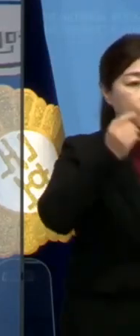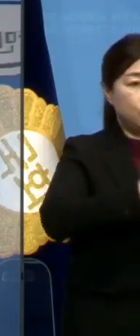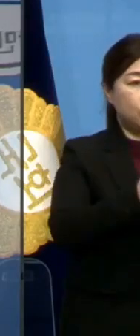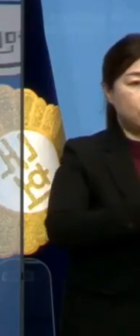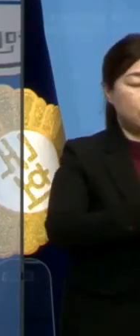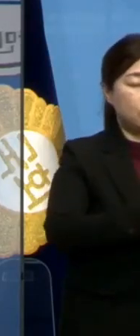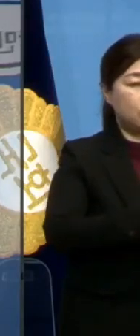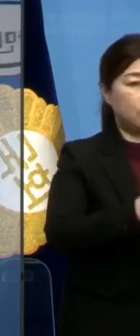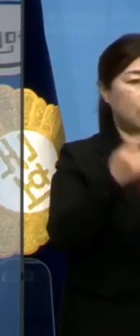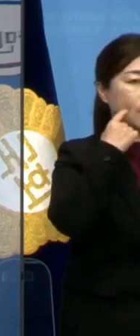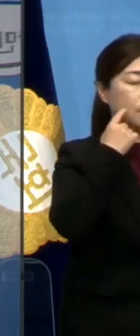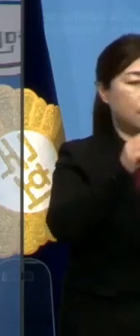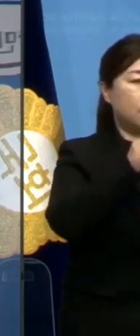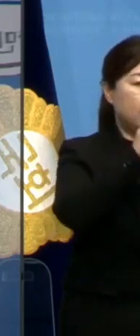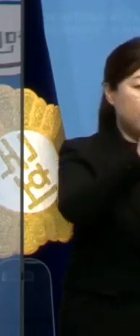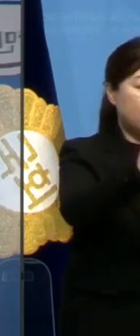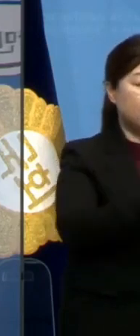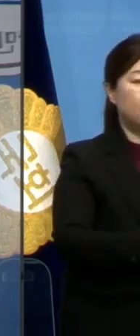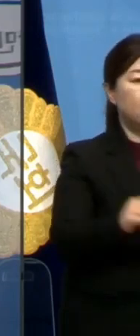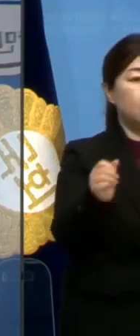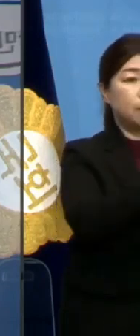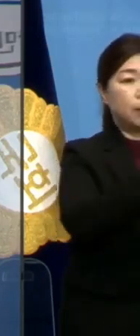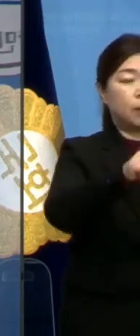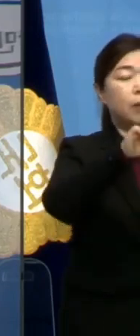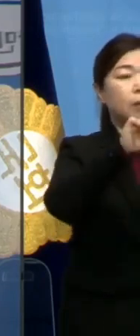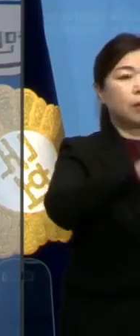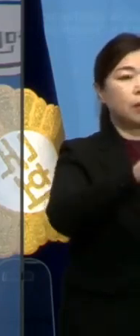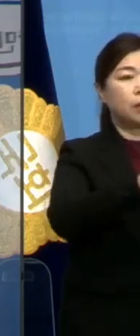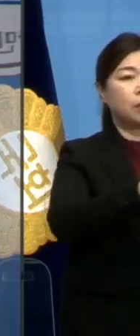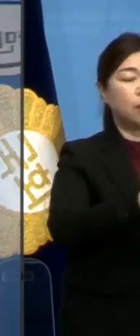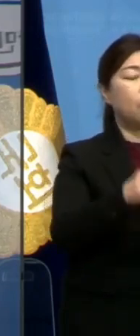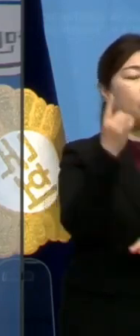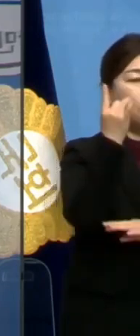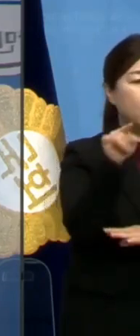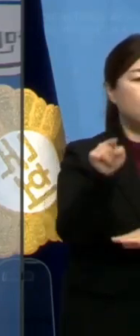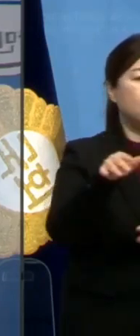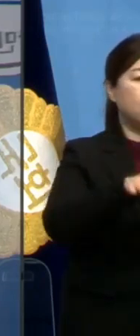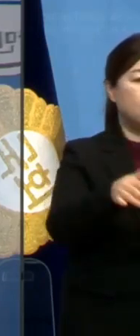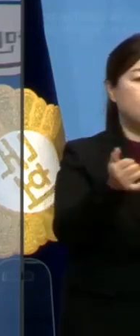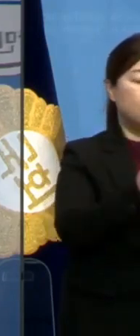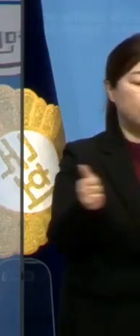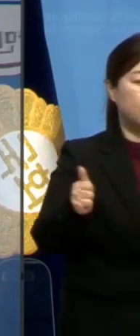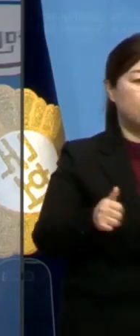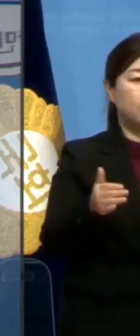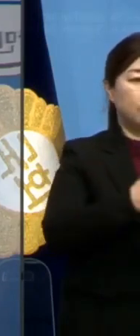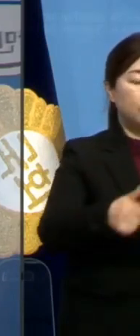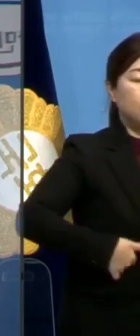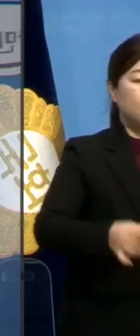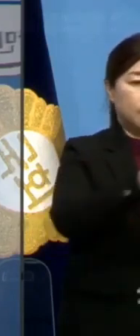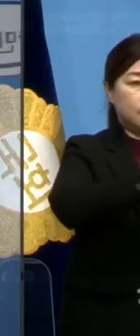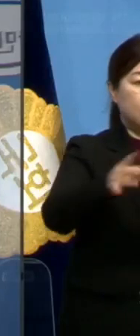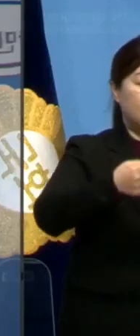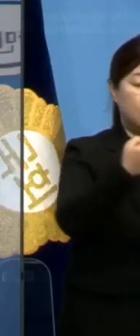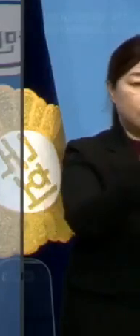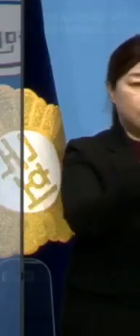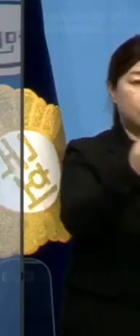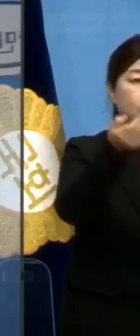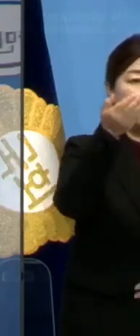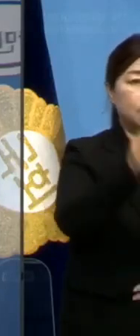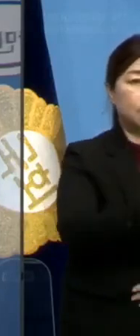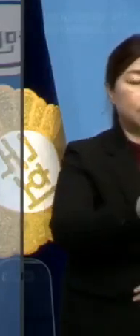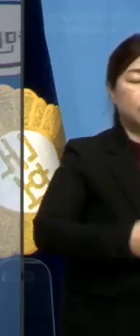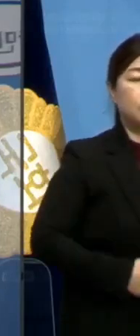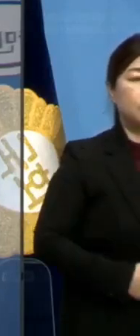흑색선전 양념 폭탄은 원래 그런 사람들이 미 가능하게 맞서 싸우게 찜한